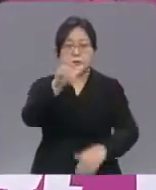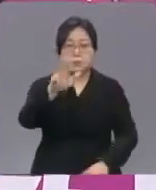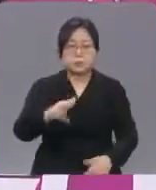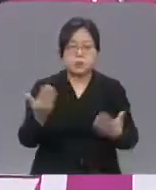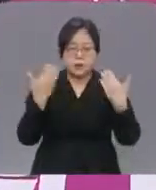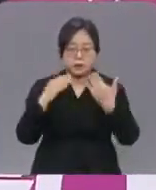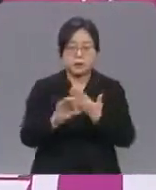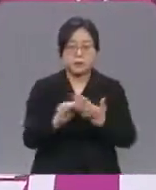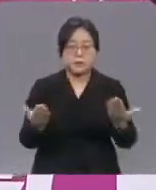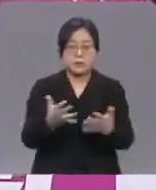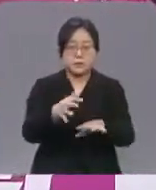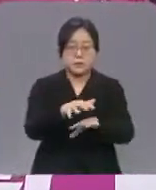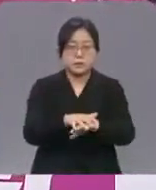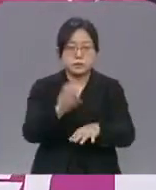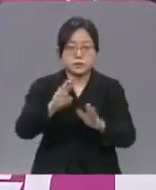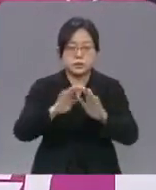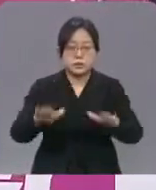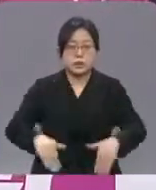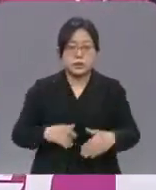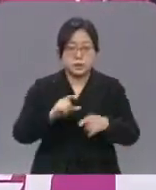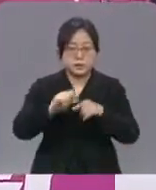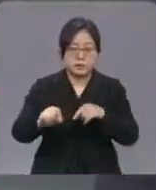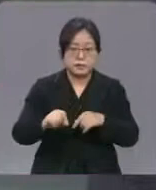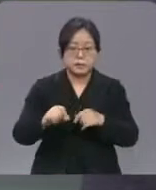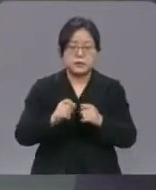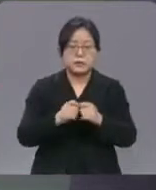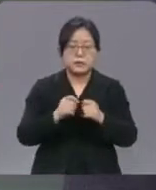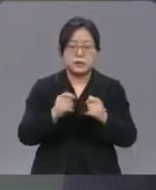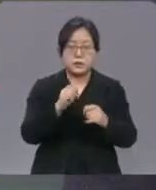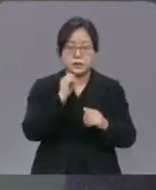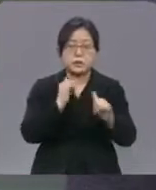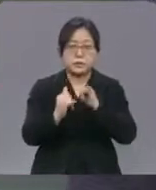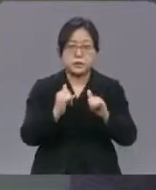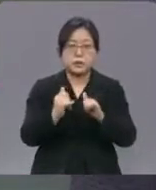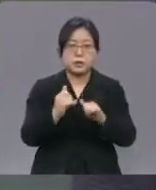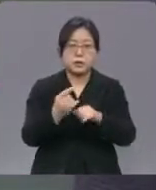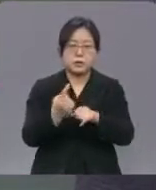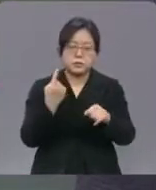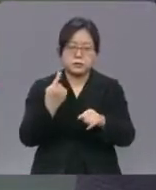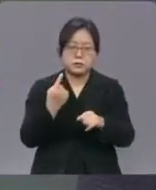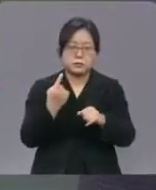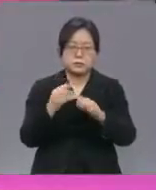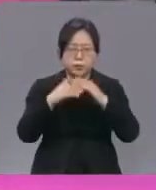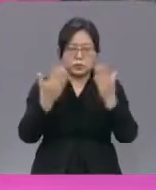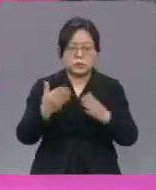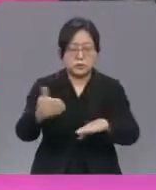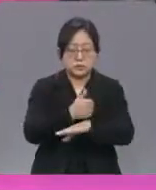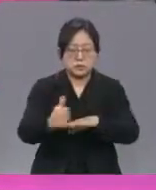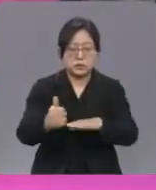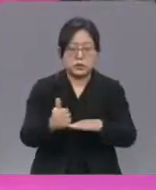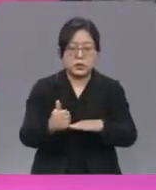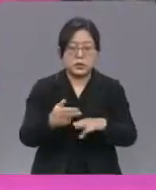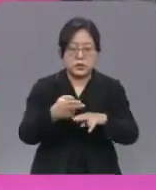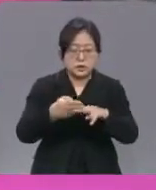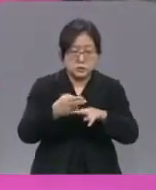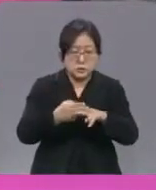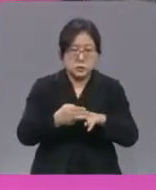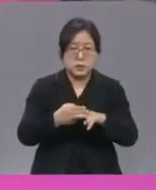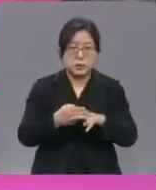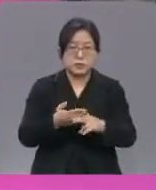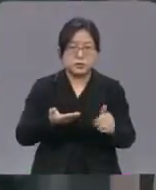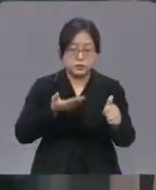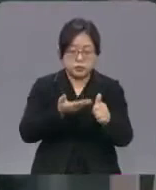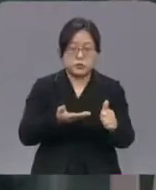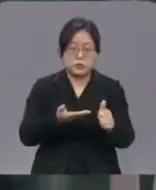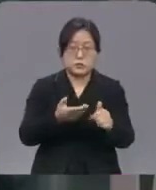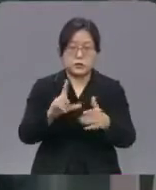학교 비정규직 노조 전남지부는 어제 기자회견을 열고 전면 등교 이후 급식실의 조리와 배식 시간이 늘고